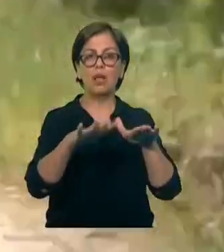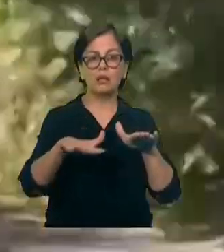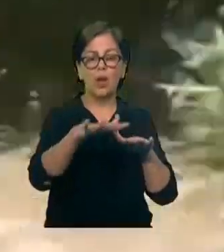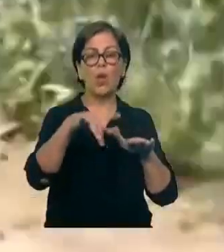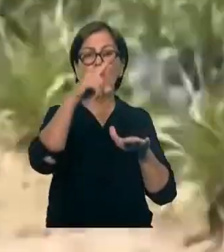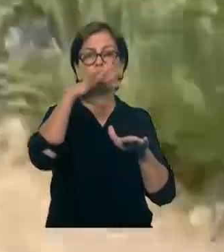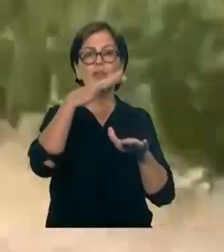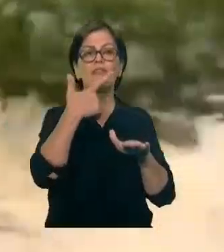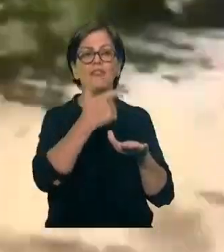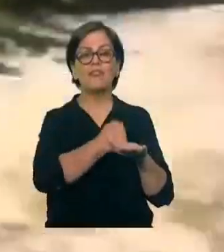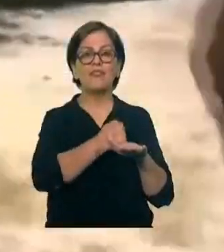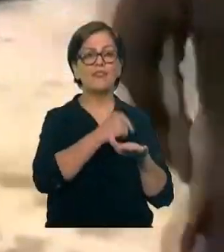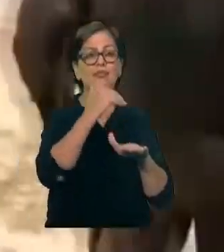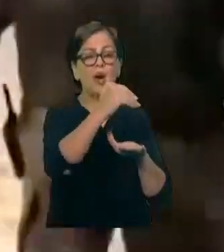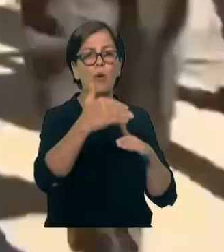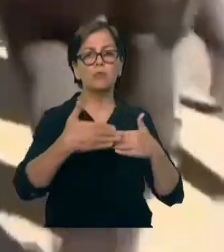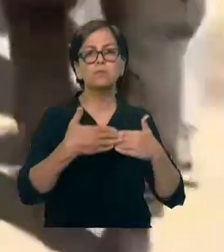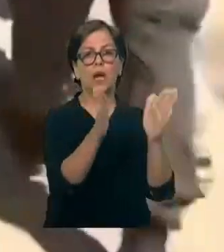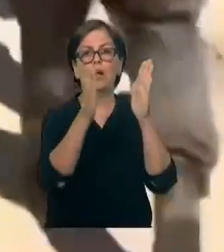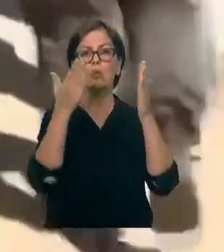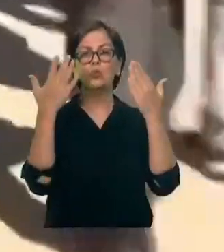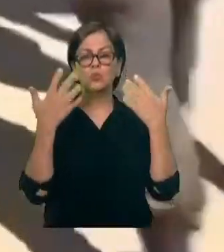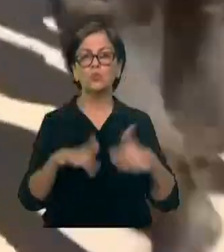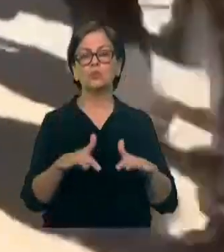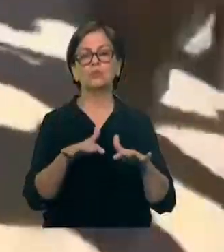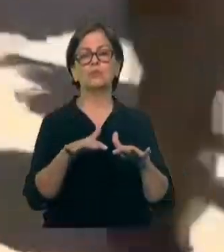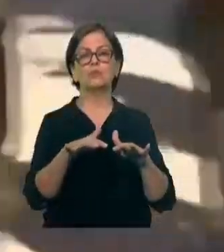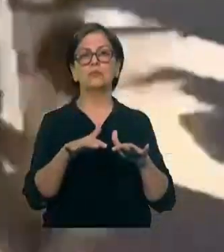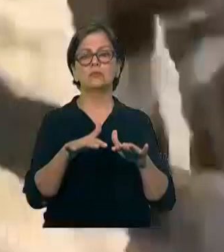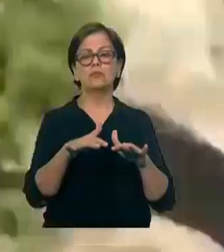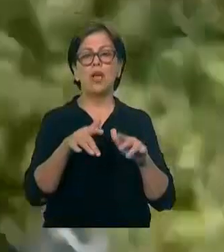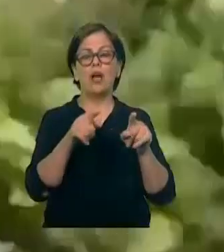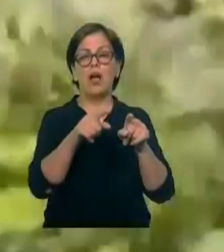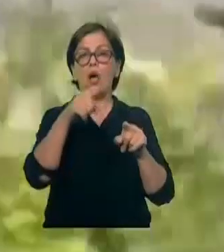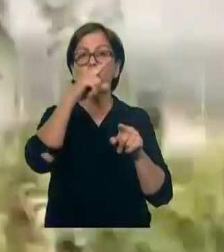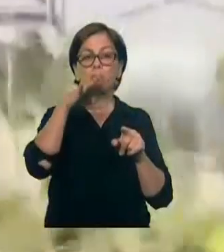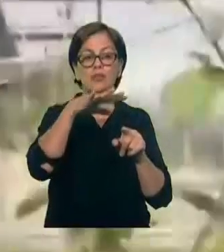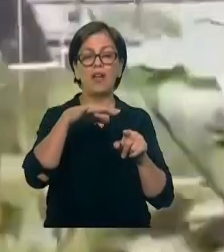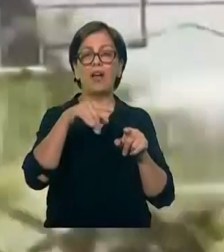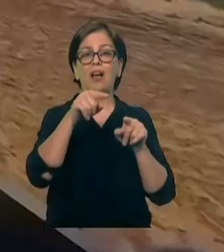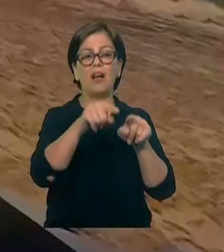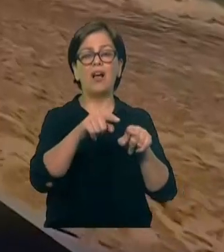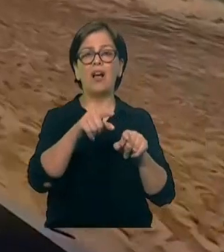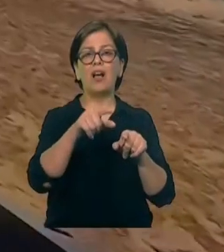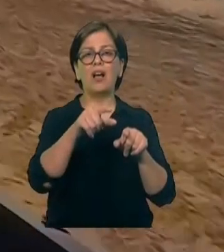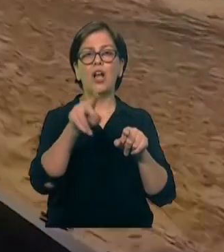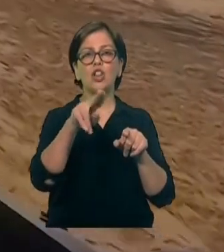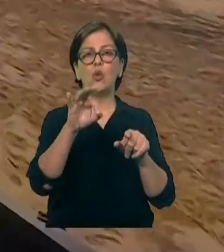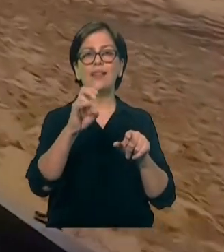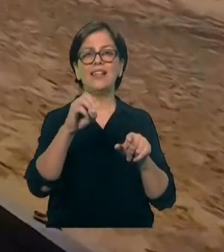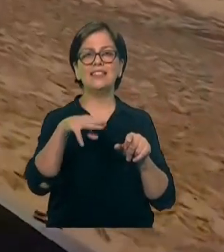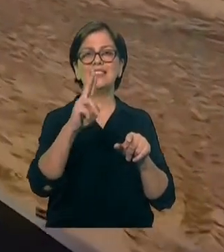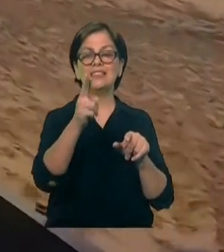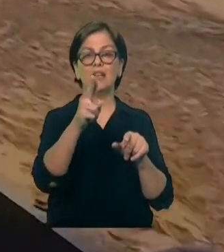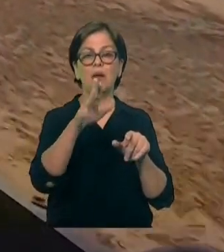birinci müdafiə xəttini yarıb. Alaylardan biri mövqelərindən geri çəkilib. Rusiya dəstəkli qondarma Donetsk Xalq Respublikasının 109-cu